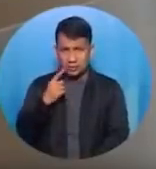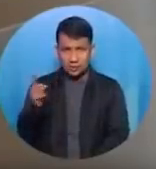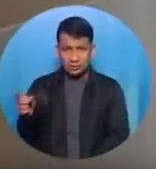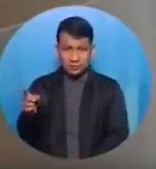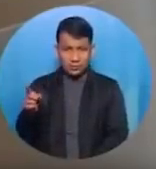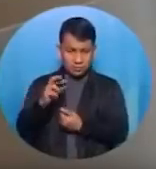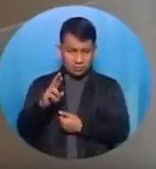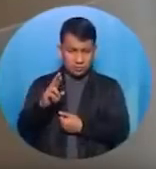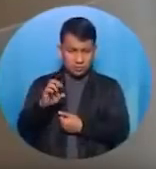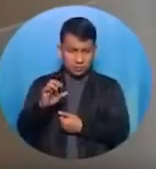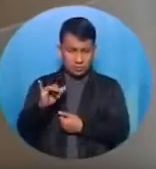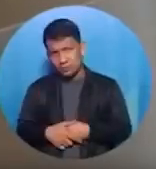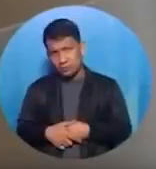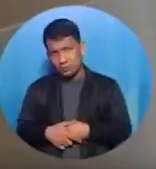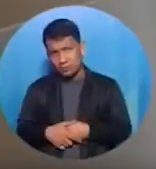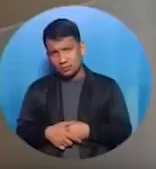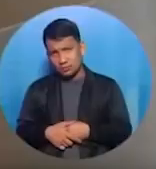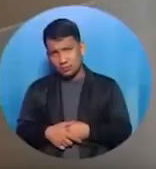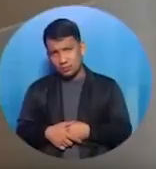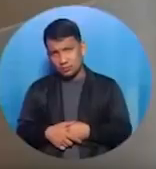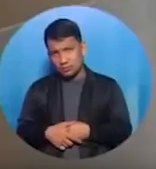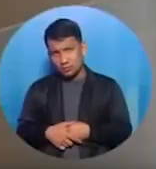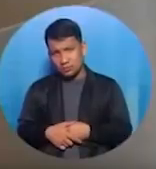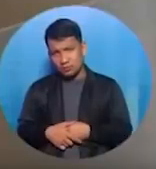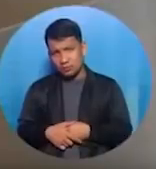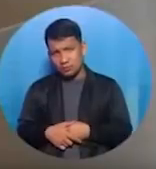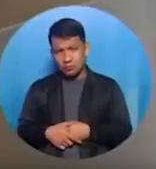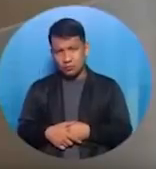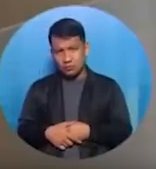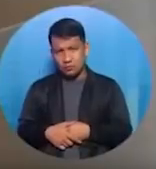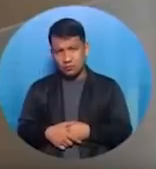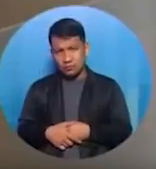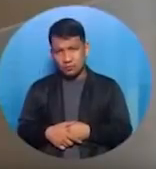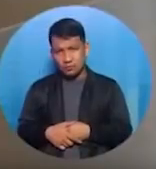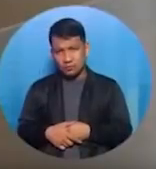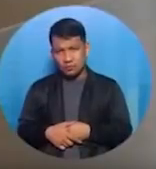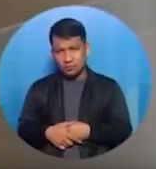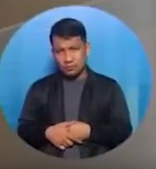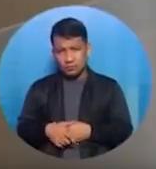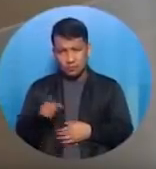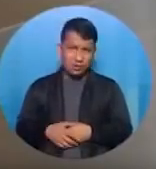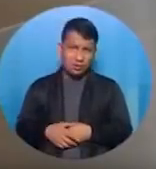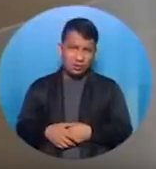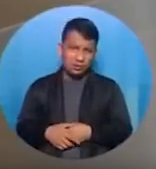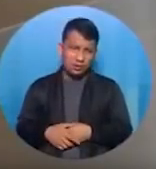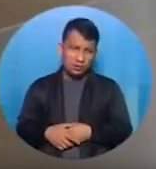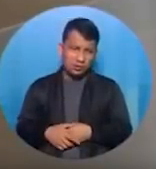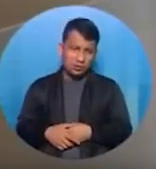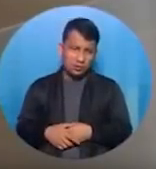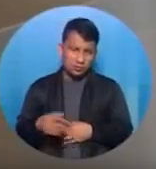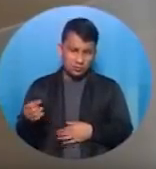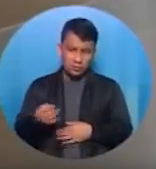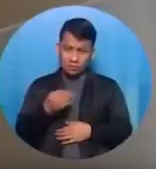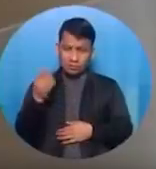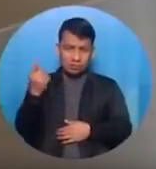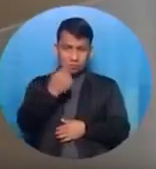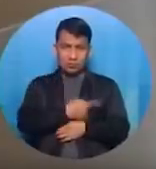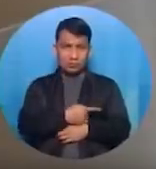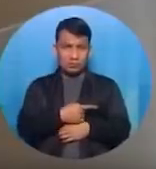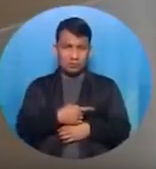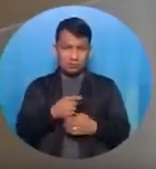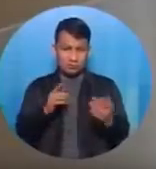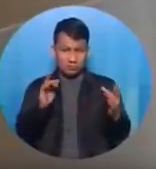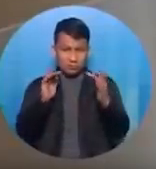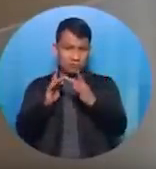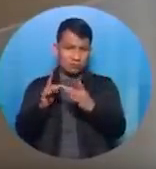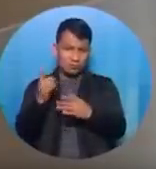Reynaldo Corpus. Hello, sir. Sinungaling si Corpus. Mr. Corpus, sinungaling ka raw po. Ilang araw na po, hindi na po sila